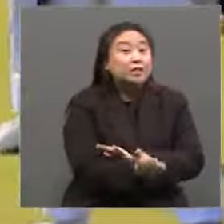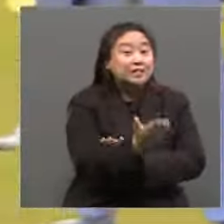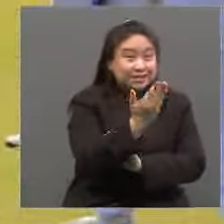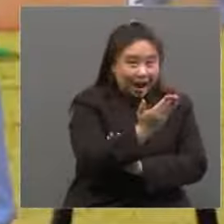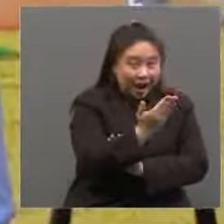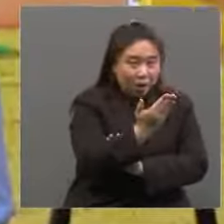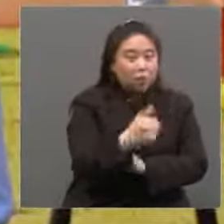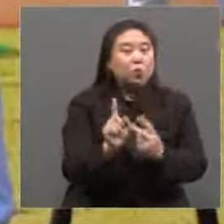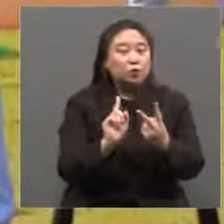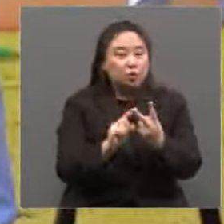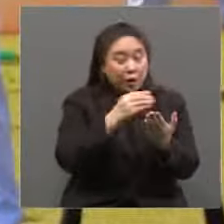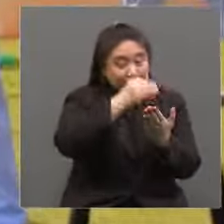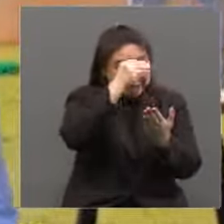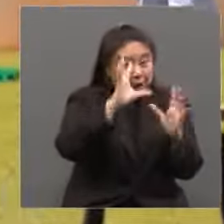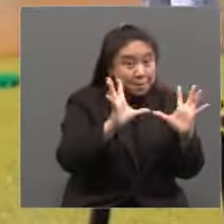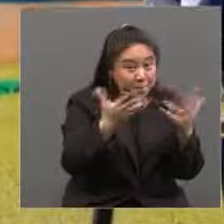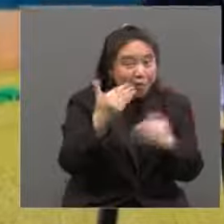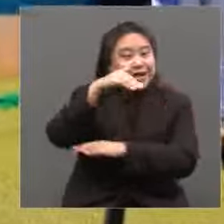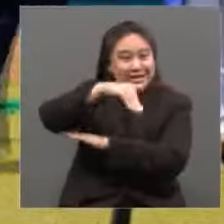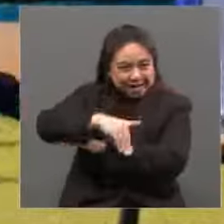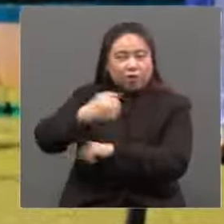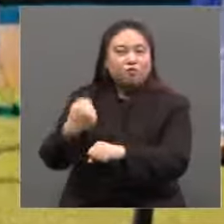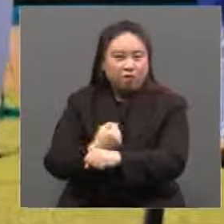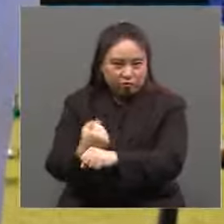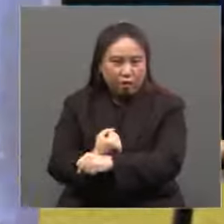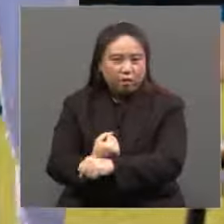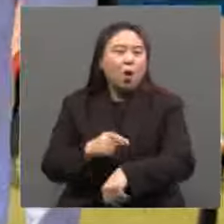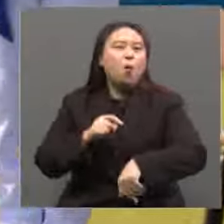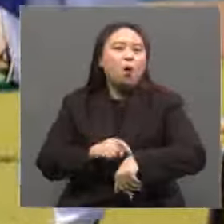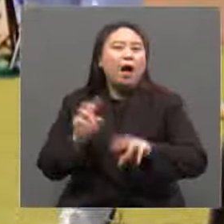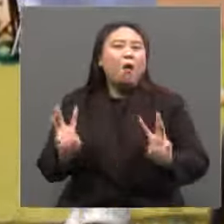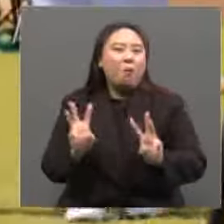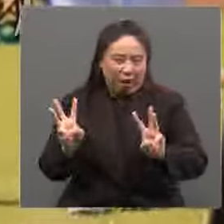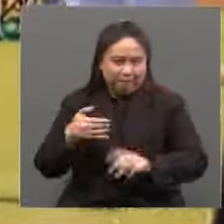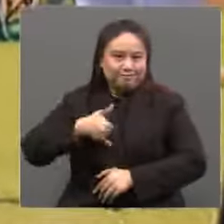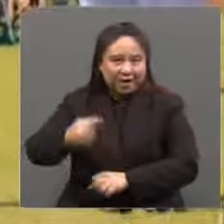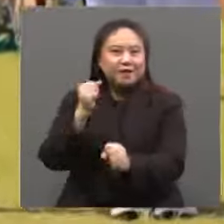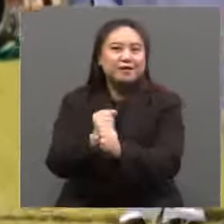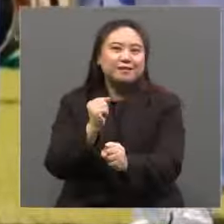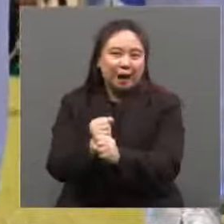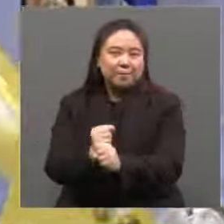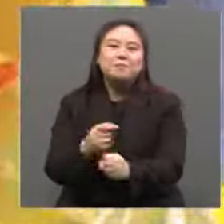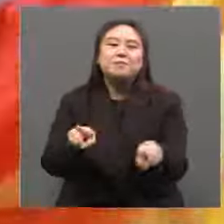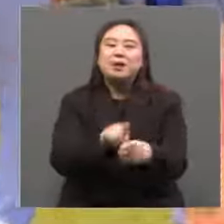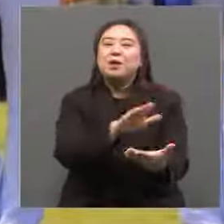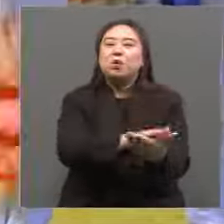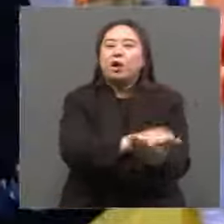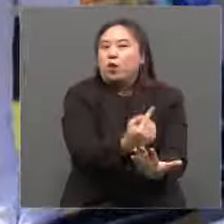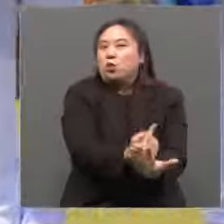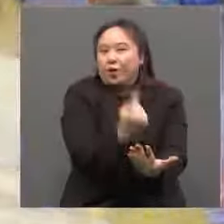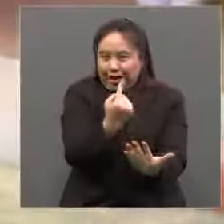เรียนและตอนเย็นหลังเลิกเรียนถือเป็นการเสียสละเวลาของน้องๆเพื่อทำหน้าที่เป็นตัวแทนของโรงเรียนให้ดีที่สุ